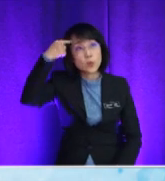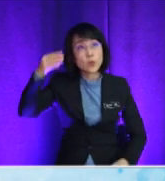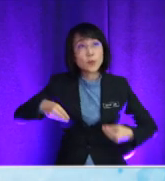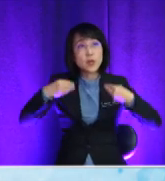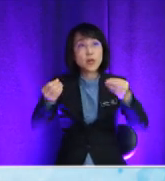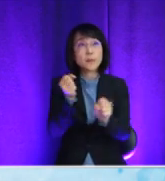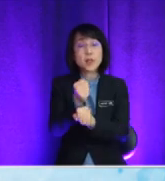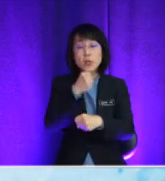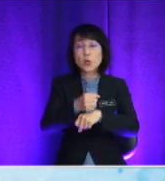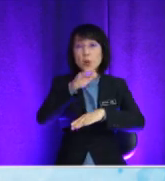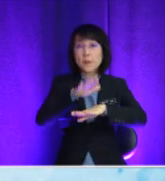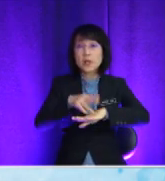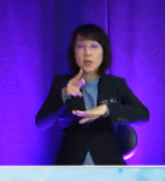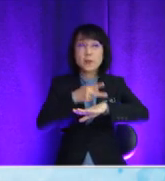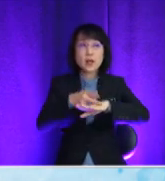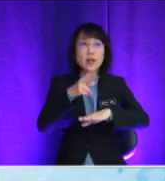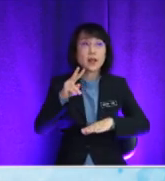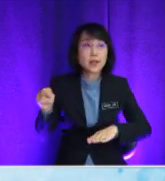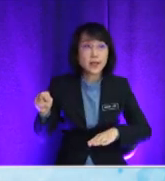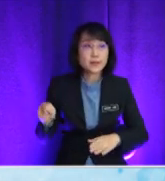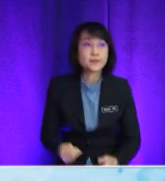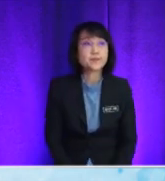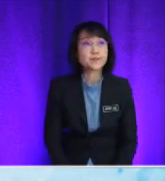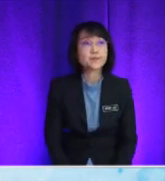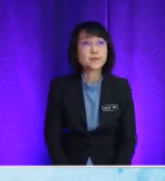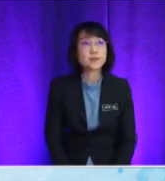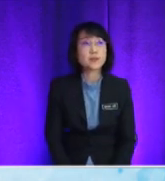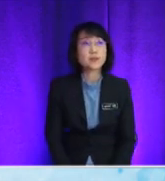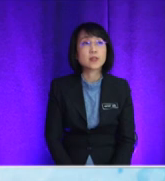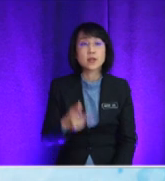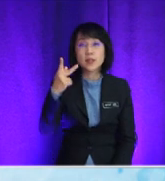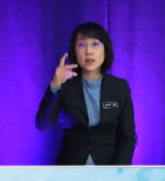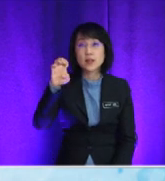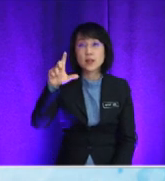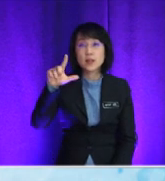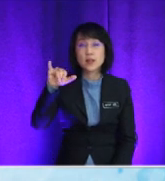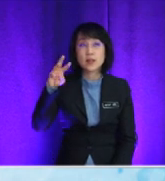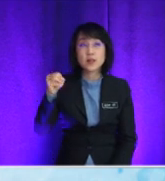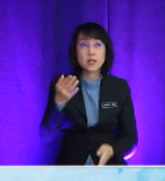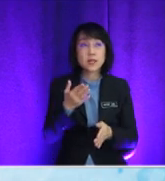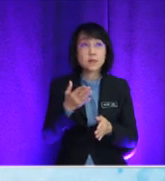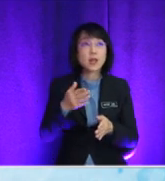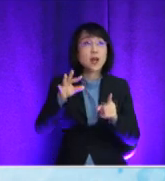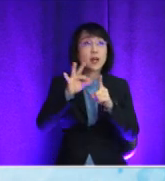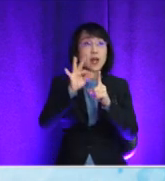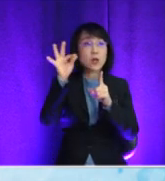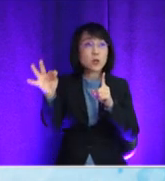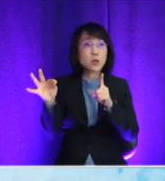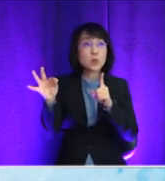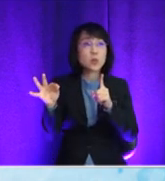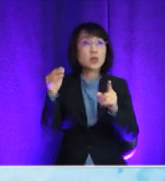jahit bunyikan keling belakang kangkung sesuai digunakan untuk semua jenis bebek pakaian terutamanya